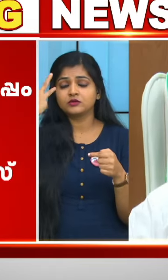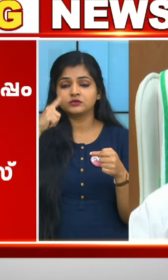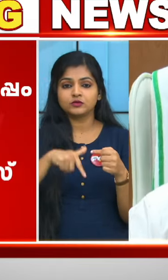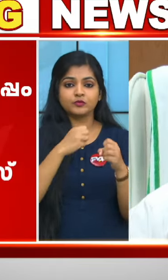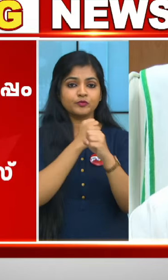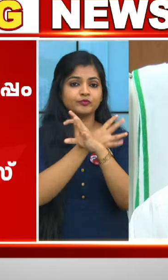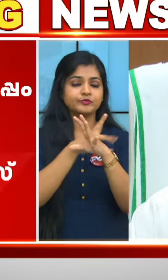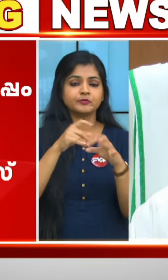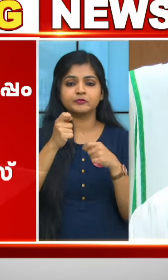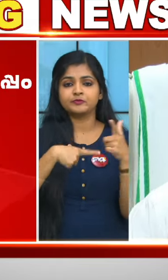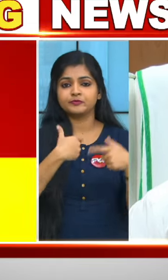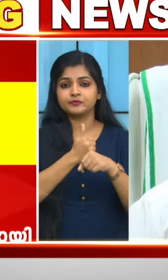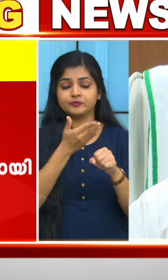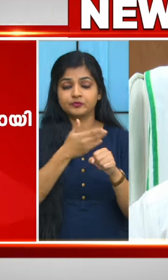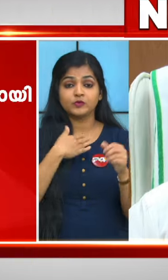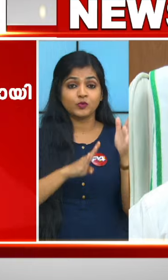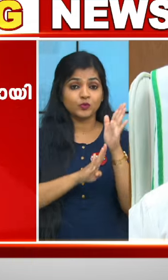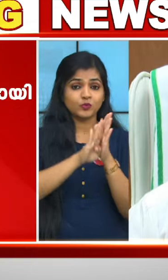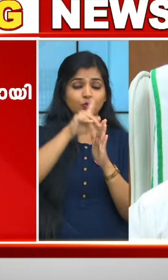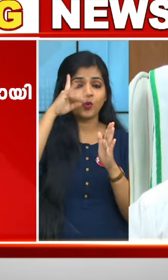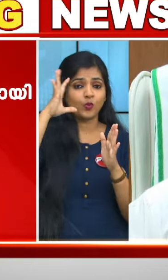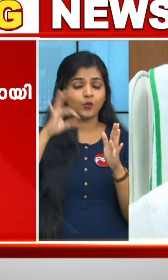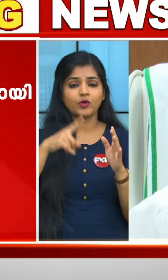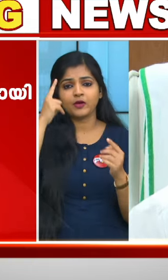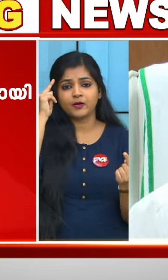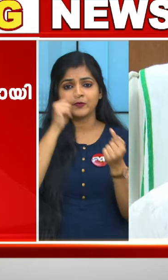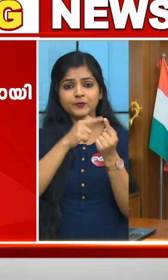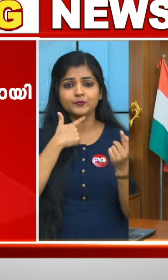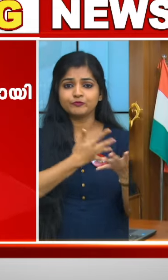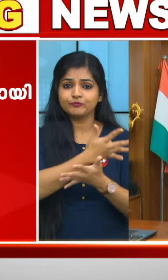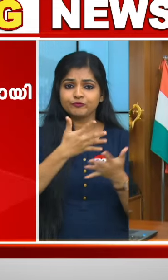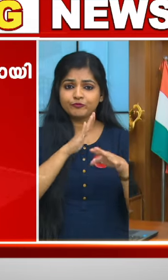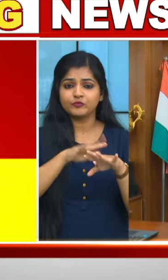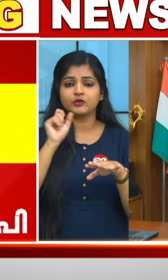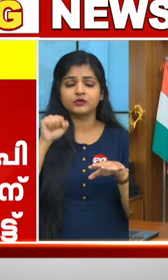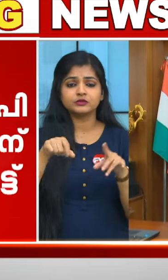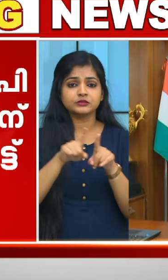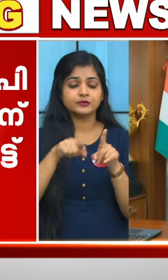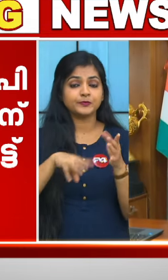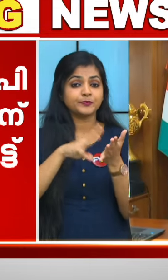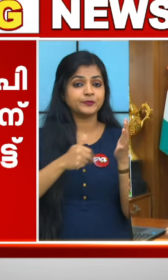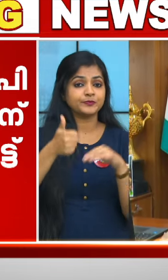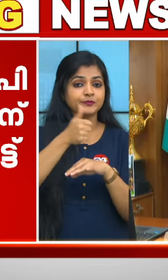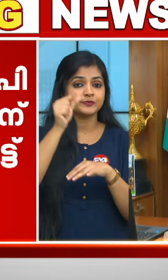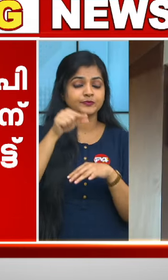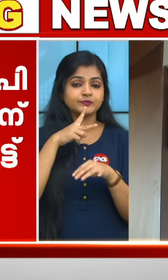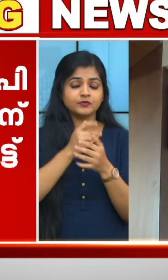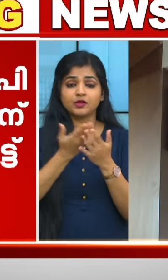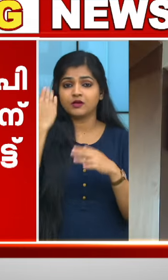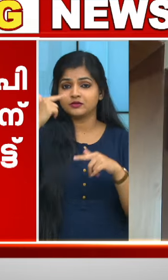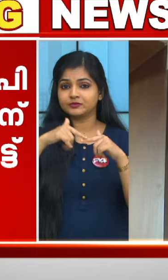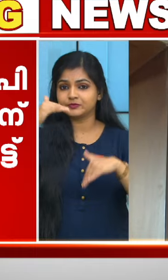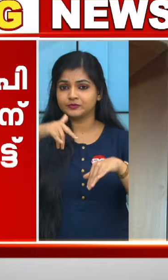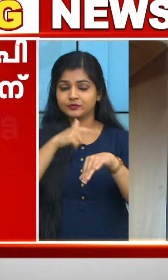വേണ്ടിയുള്ള ചർച്ചകൾ മാത്രമാണ് താൻ നടത്തിയിട്ടുള്ളൂ എന്ന കാര്യമാണ് ഇപ്പോഴും ഈ മേയർ ആവർത്തിക്കുന്നത്. കഴിഞ്ഞ തെരഞ്ഞെടുപ്പിന്റെ സമയത്താണ് മേയർ ഈ